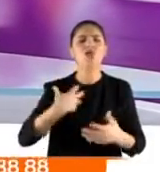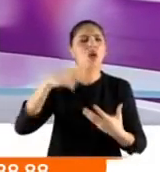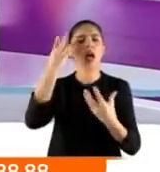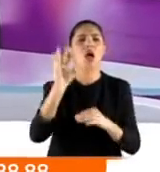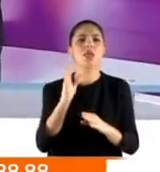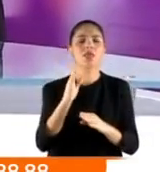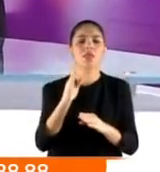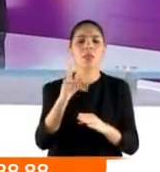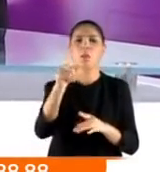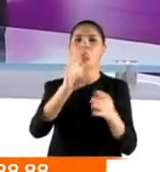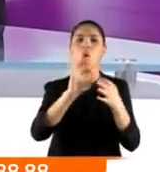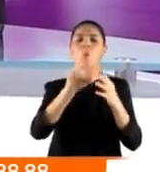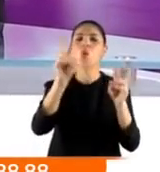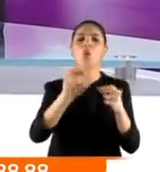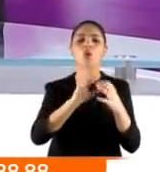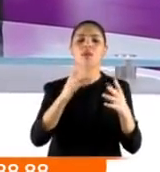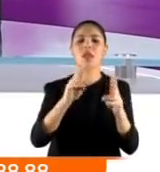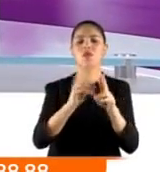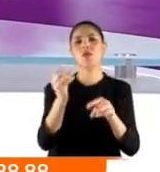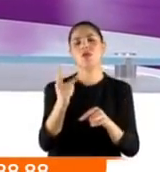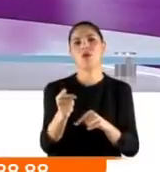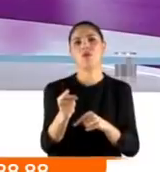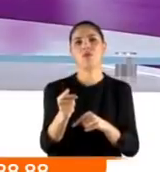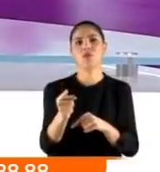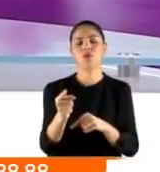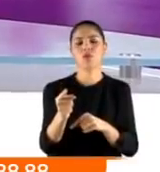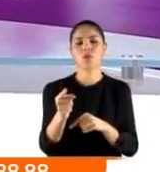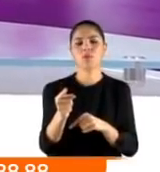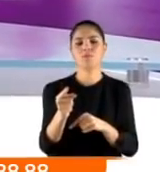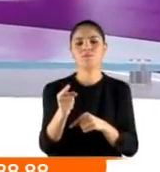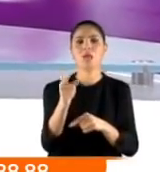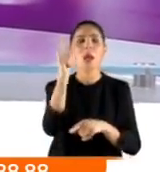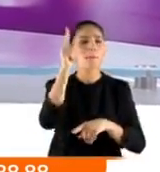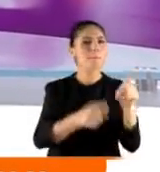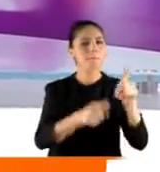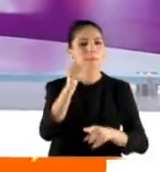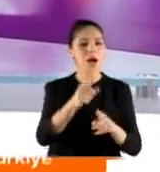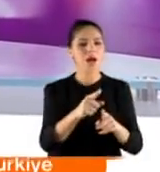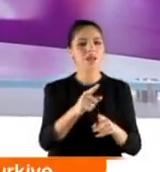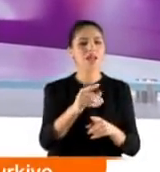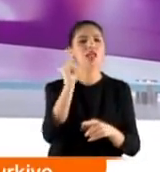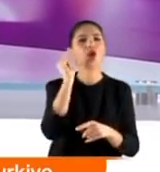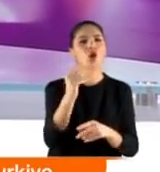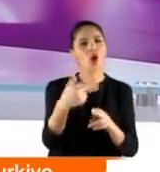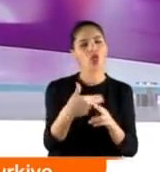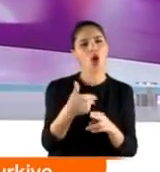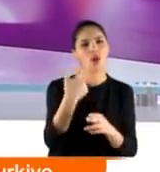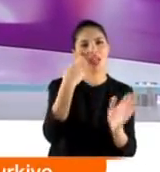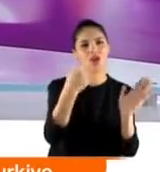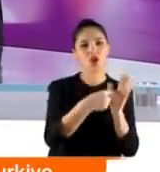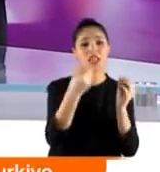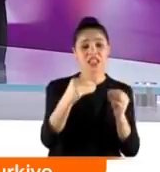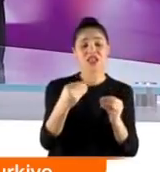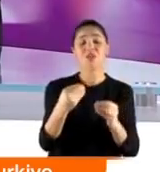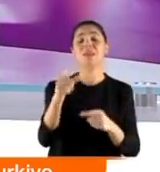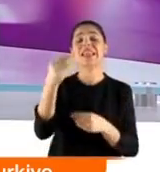bahsediyorum? Elbette koronadan bahsediyorum. Şimdi zaman zaman elbette kötü örnekler verdik ama iyi örnekler